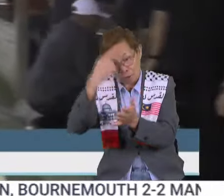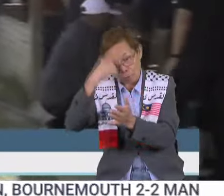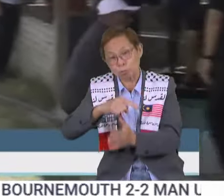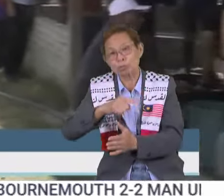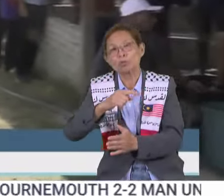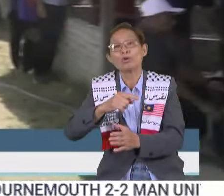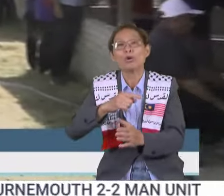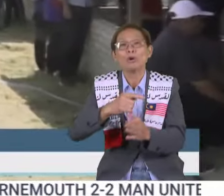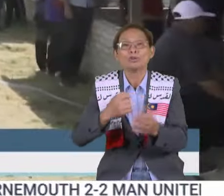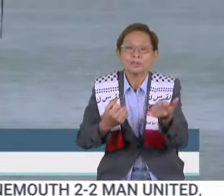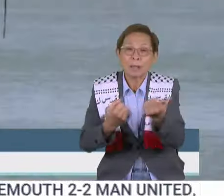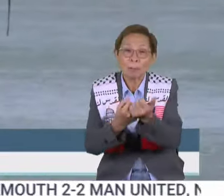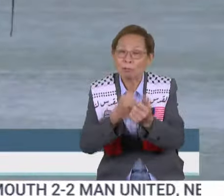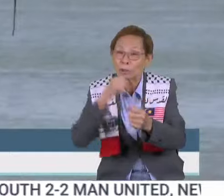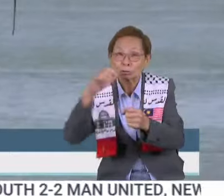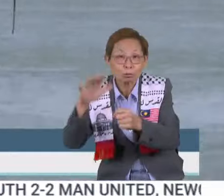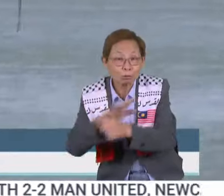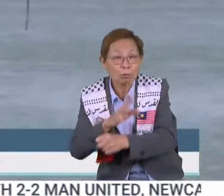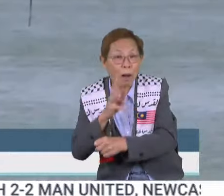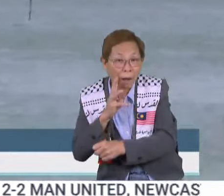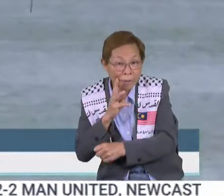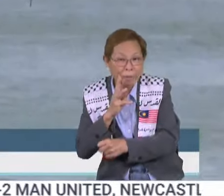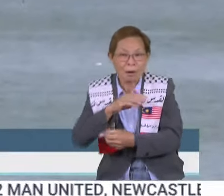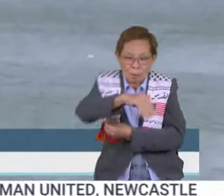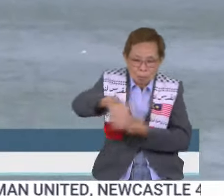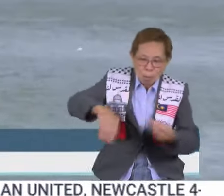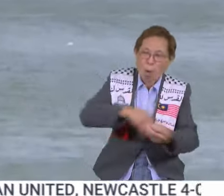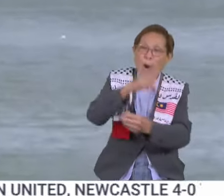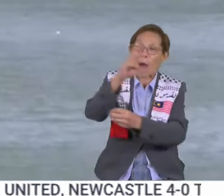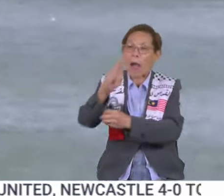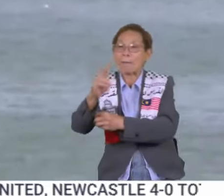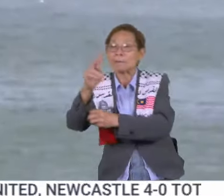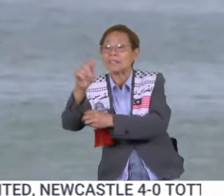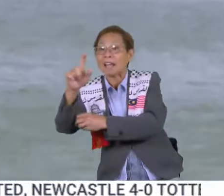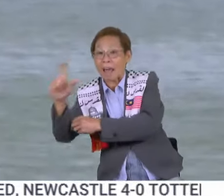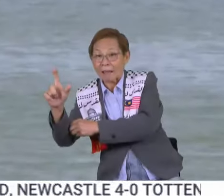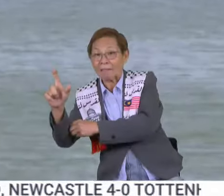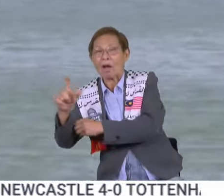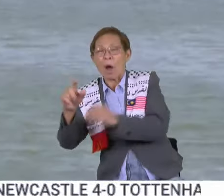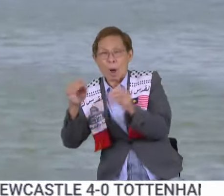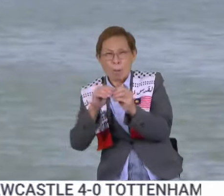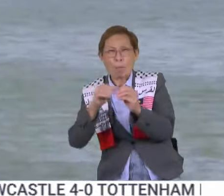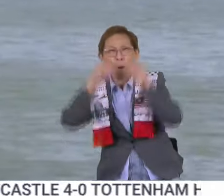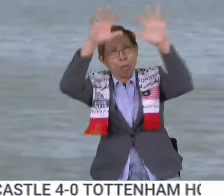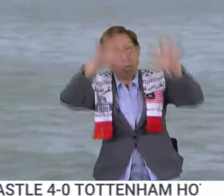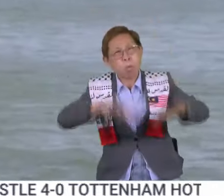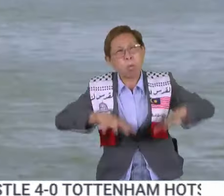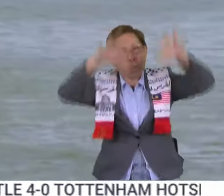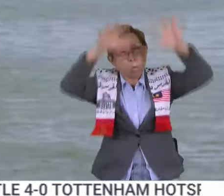kekurangan bekalan air. Beliau berharap dengan peralihan monsun timur laut membekalkan lebih hujan kepada bumi sekaligus